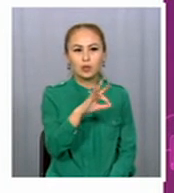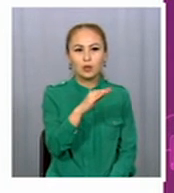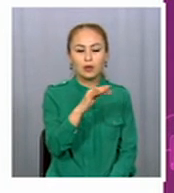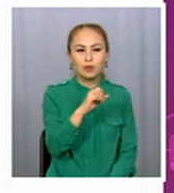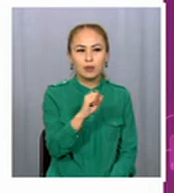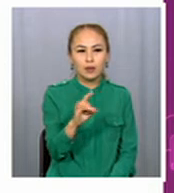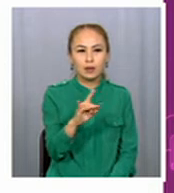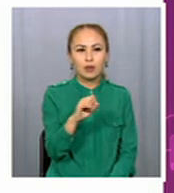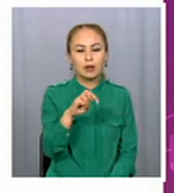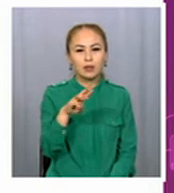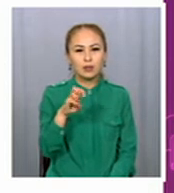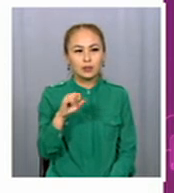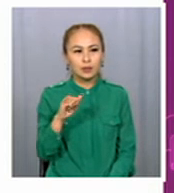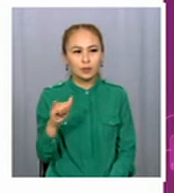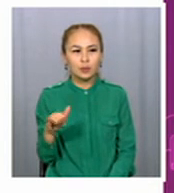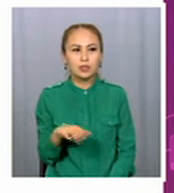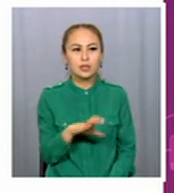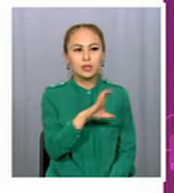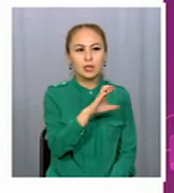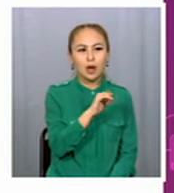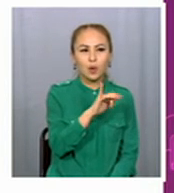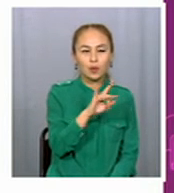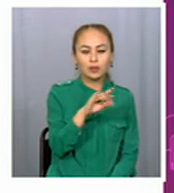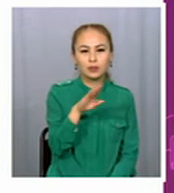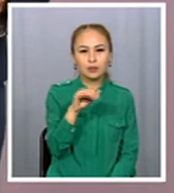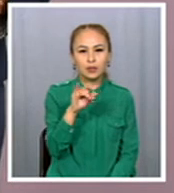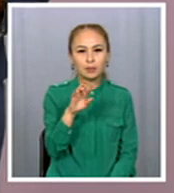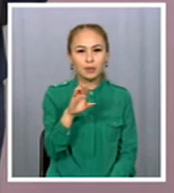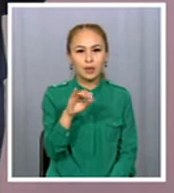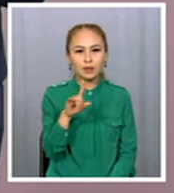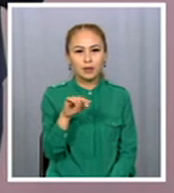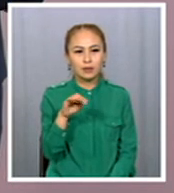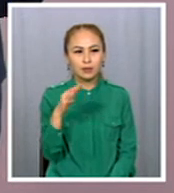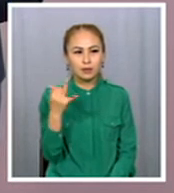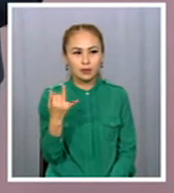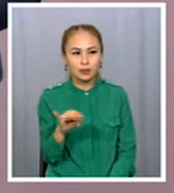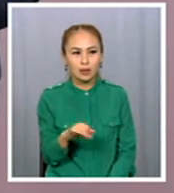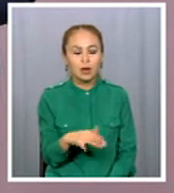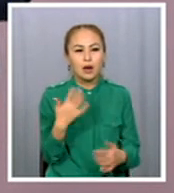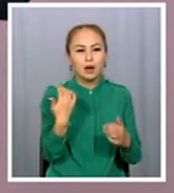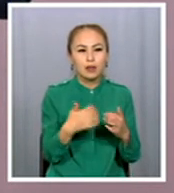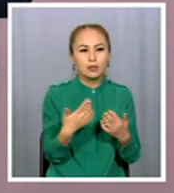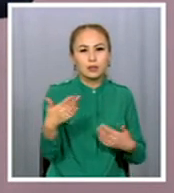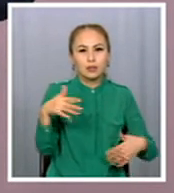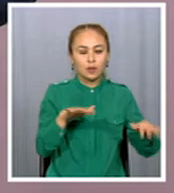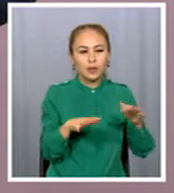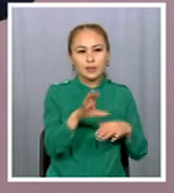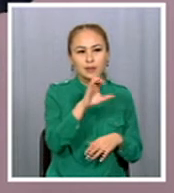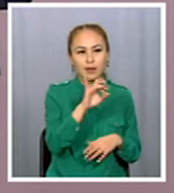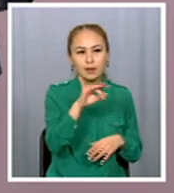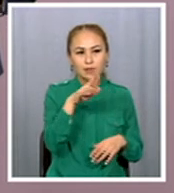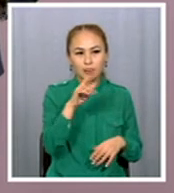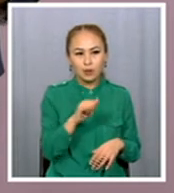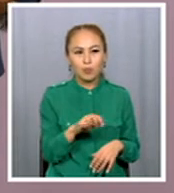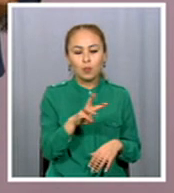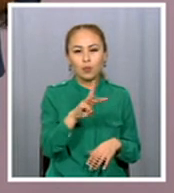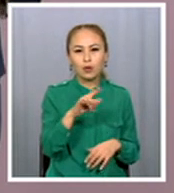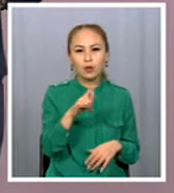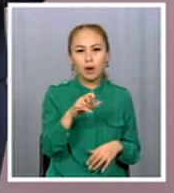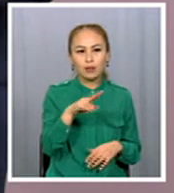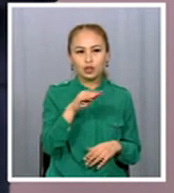яғни Жоңғар Алатауы, Сауыр Тарбағатай. Аласа таулар Сарыарқа,